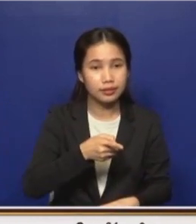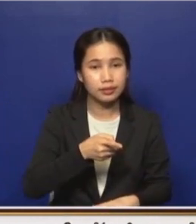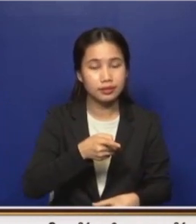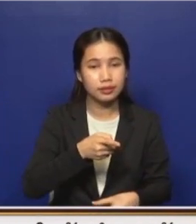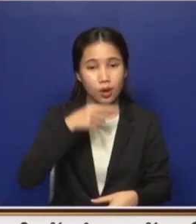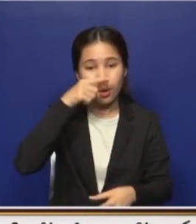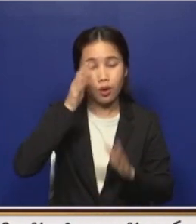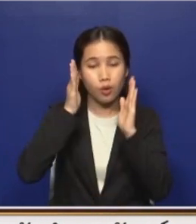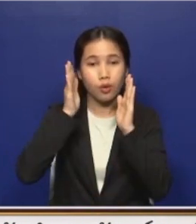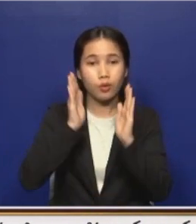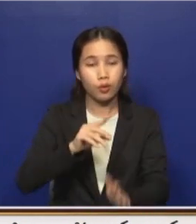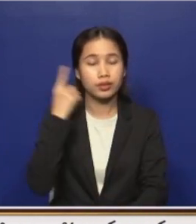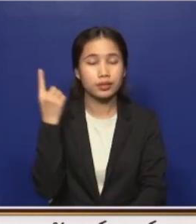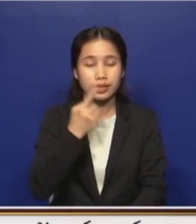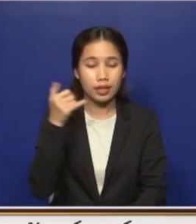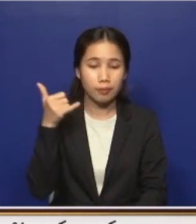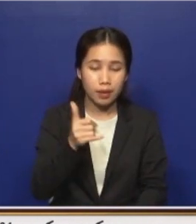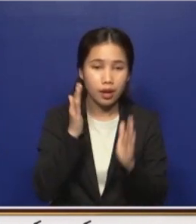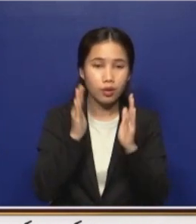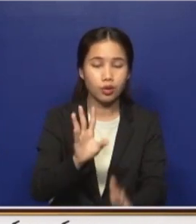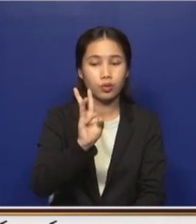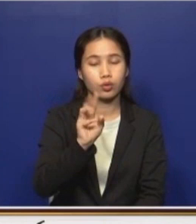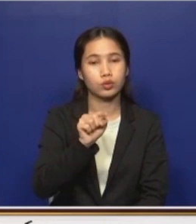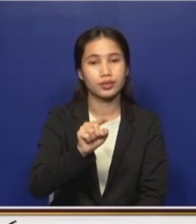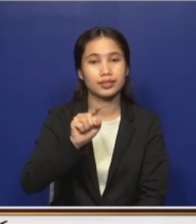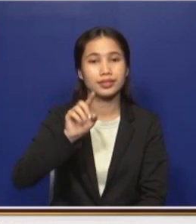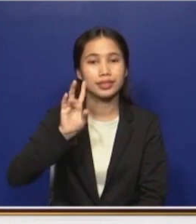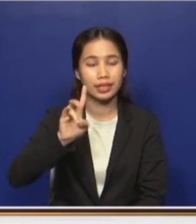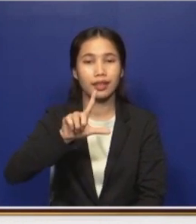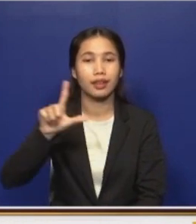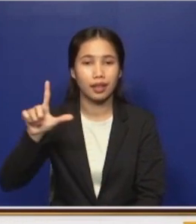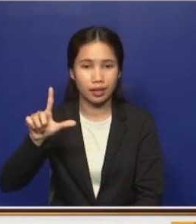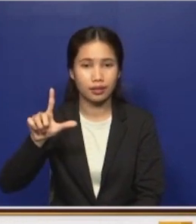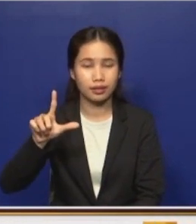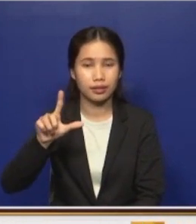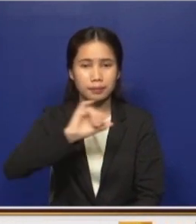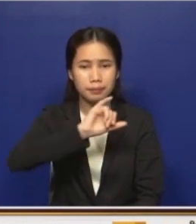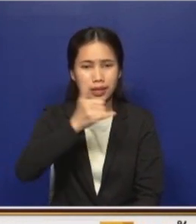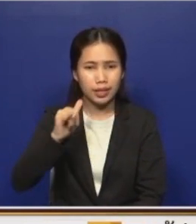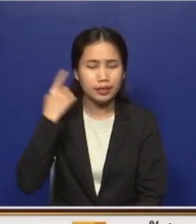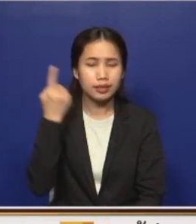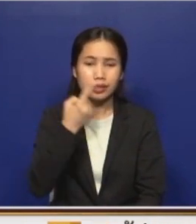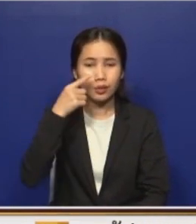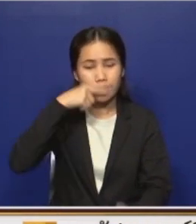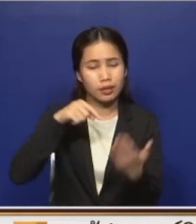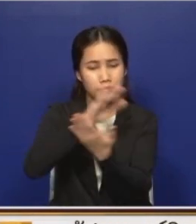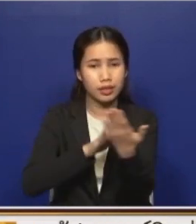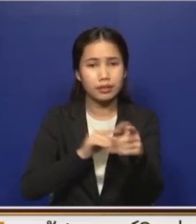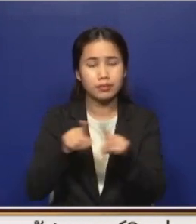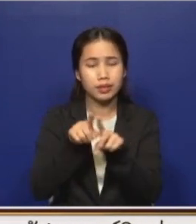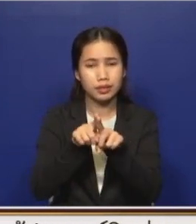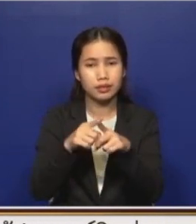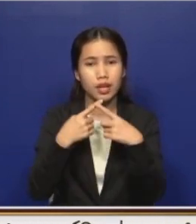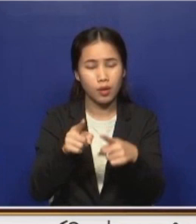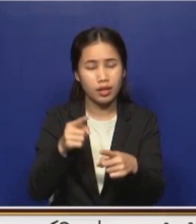สมมุติถ้าเรานับจากมกราคมกุมภาพันธ์มีนาเมษา3เมษาเราถึงปิดประเทศนะเราได้เงินมาเพียงฮะ